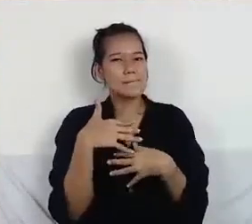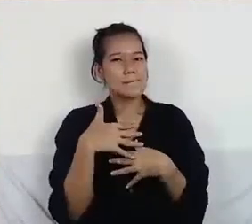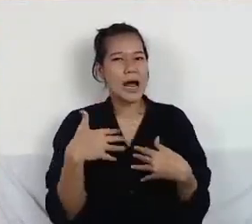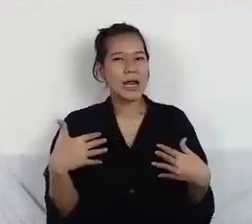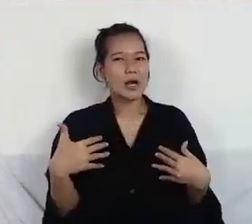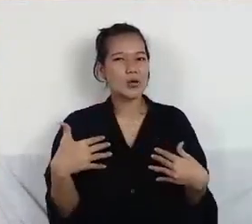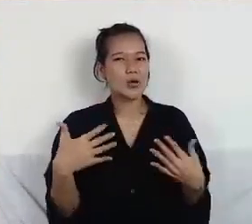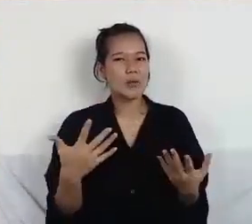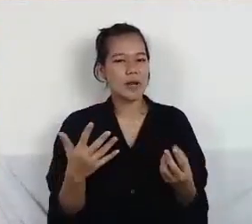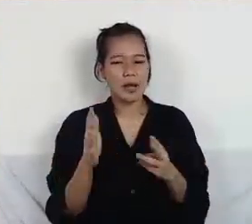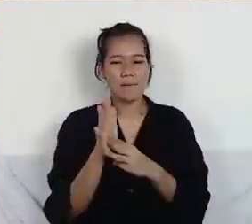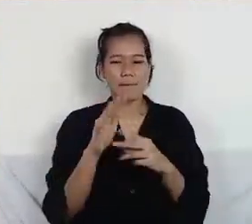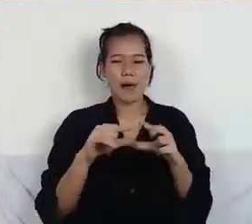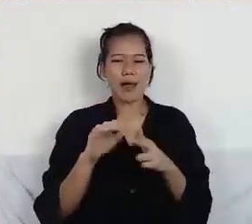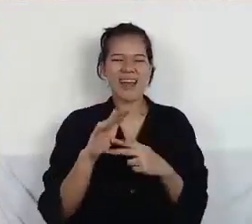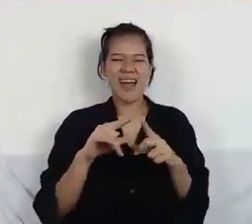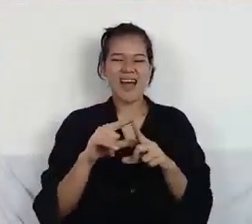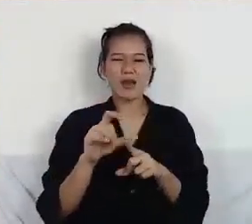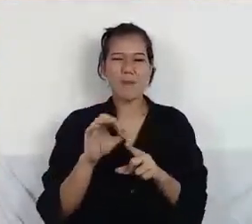Unggah-ungguh itu gini.